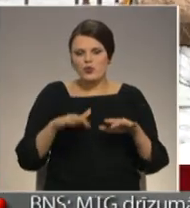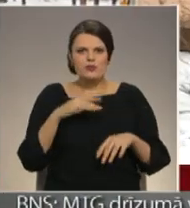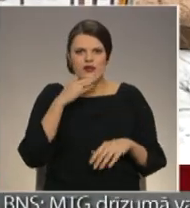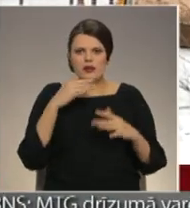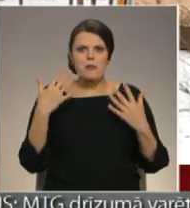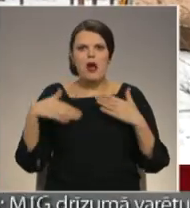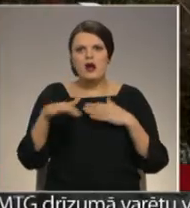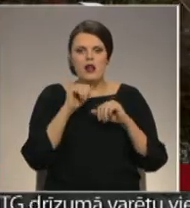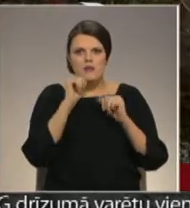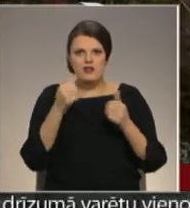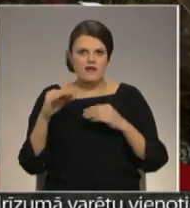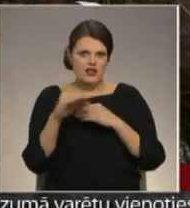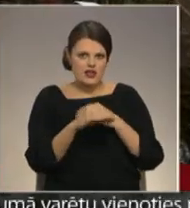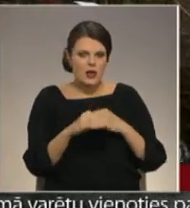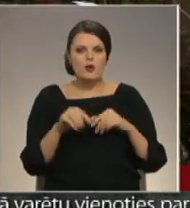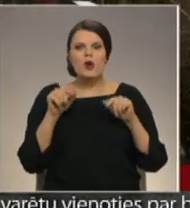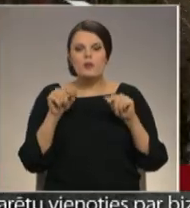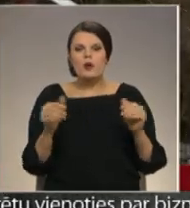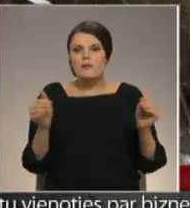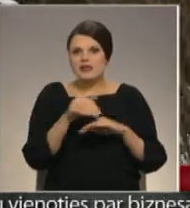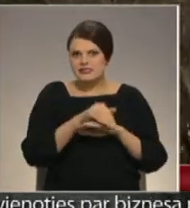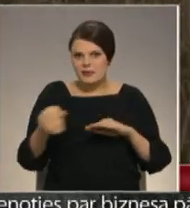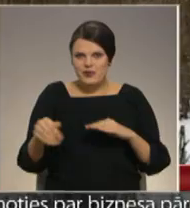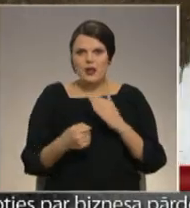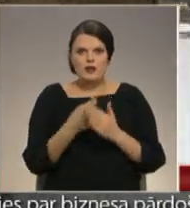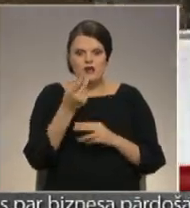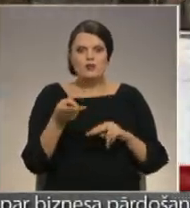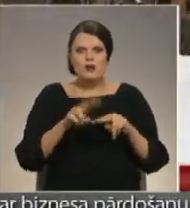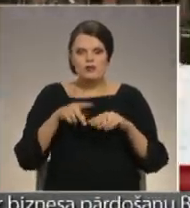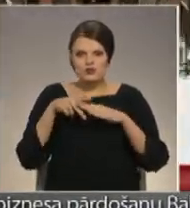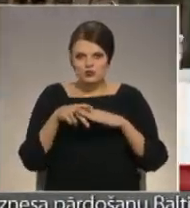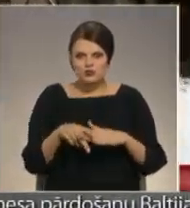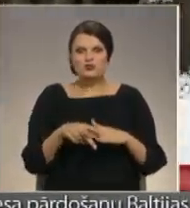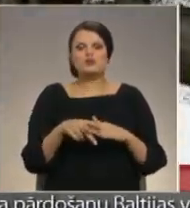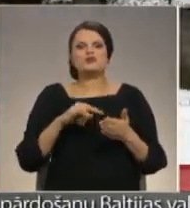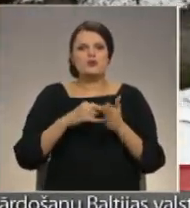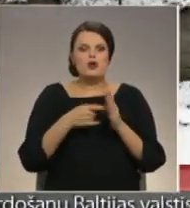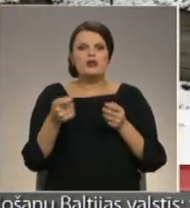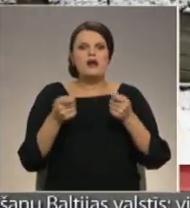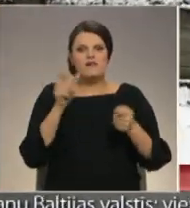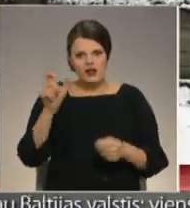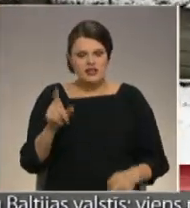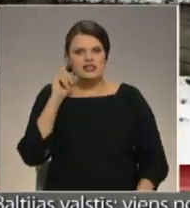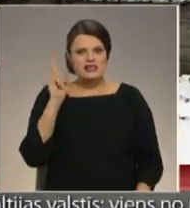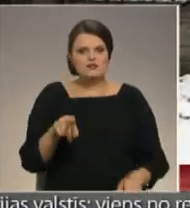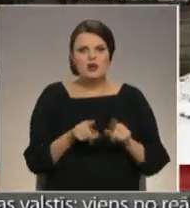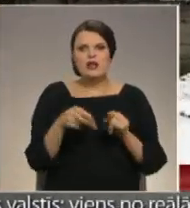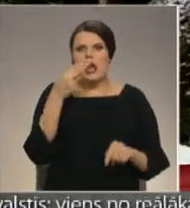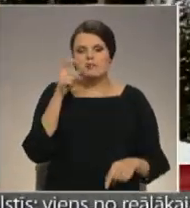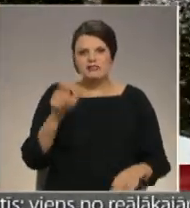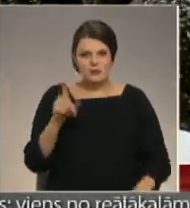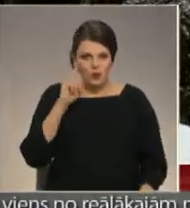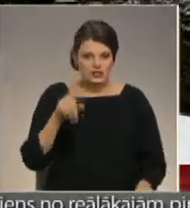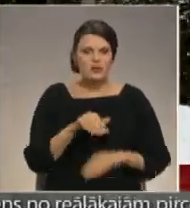pagalmā vienkārši nevaram iebraukt. Par to, ka mazajām ieliņām radusies papildus slodzi, zingam projektu vadītājs gan ielu apsaimniekotājs.